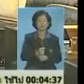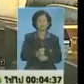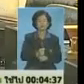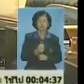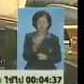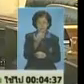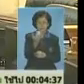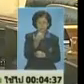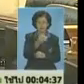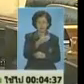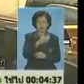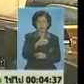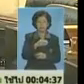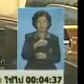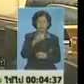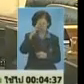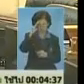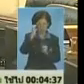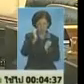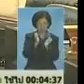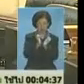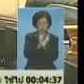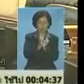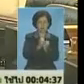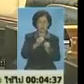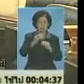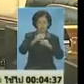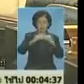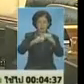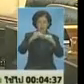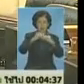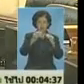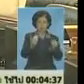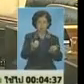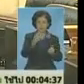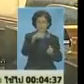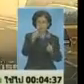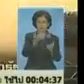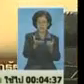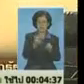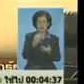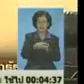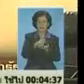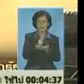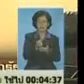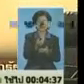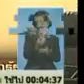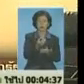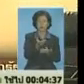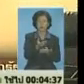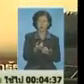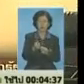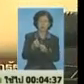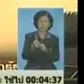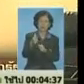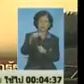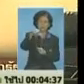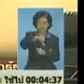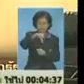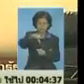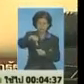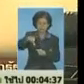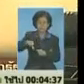าะตำรวจโครงการเนี้ยถ้าใครรับประโยชน์ไปขอให้หายนะถ้าพรรคการเมืองไหนได้เงินขอให้หาย